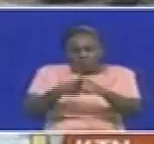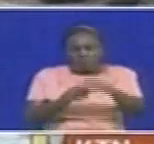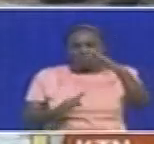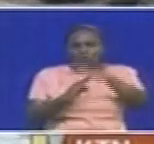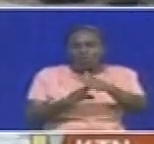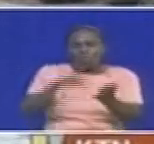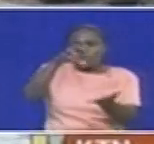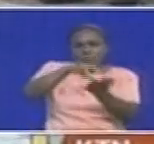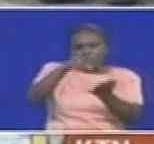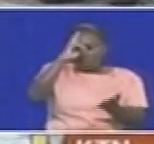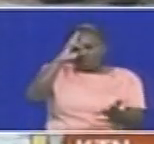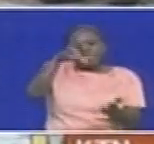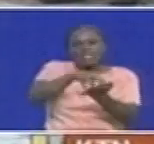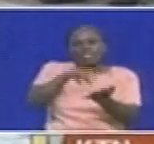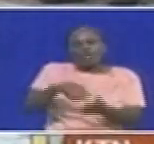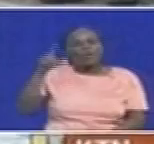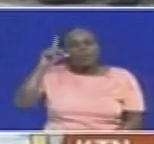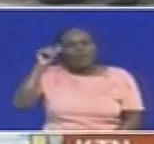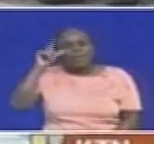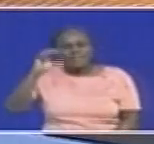polisi, kaunti ya Mombasa.